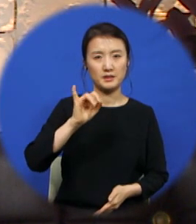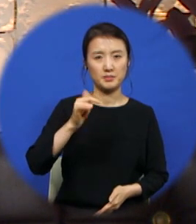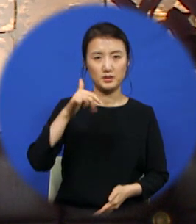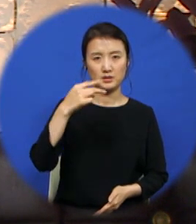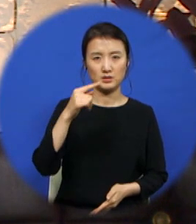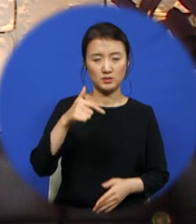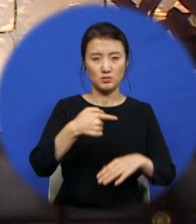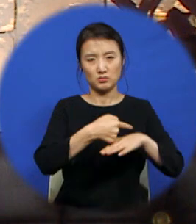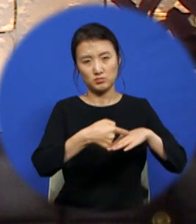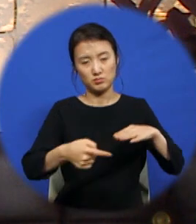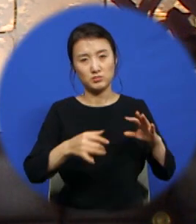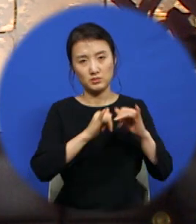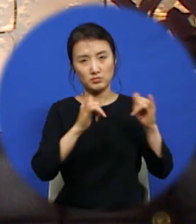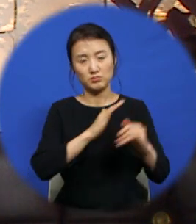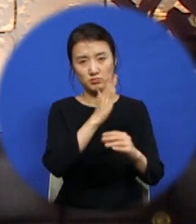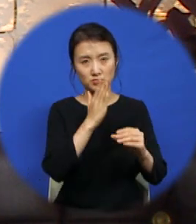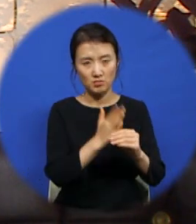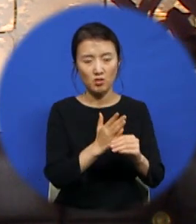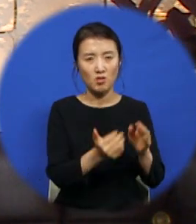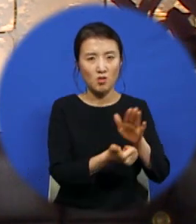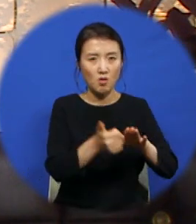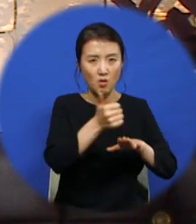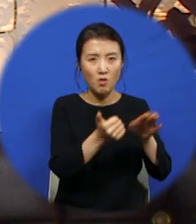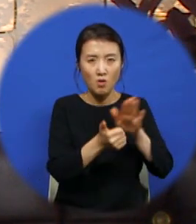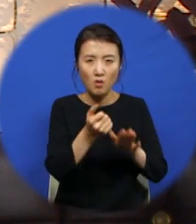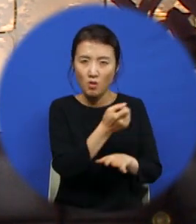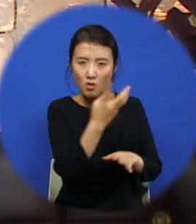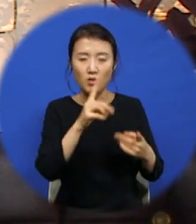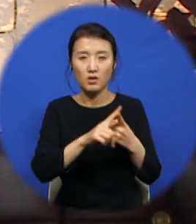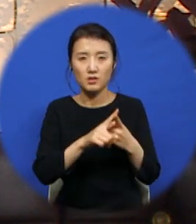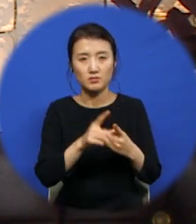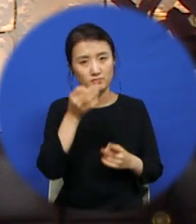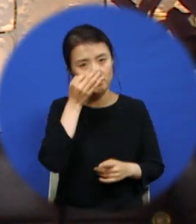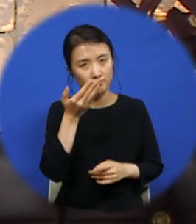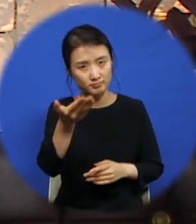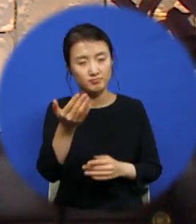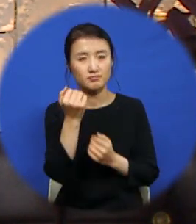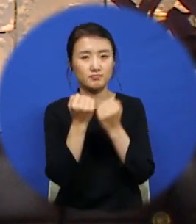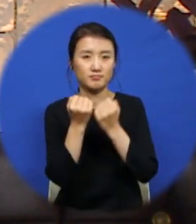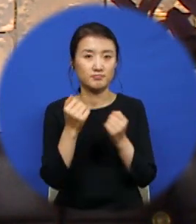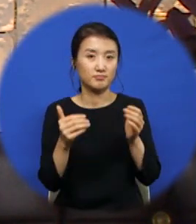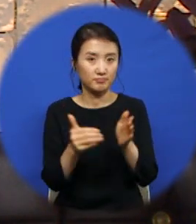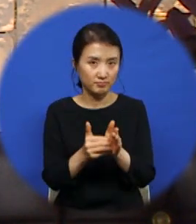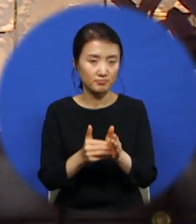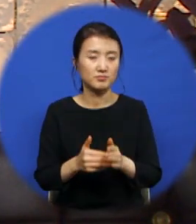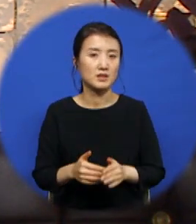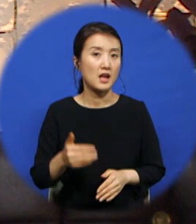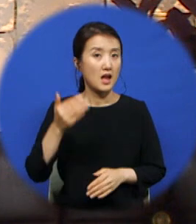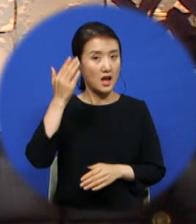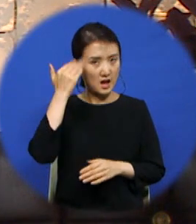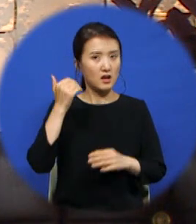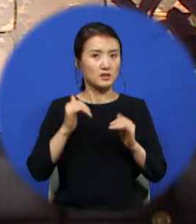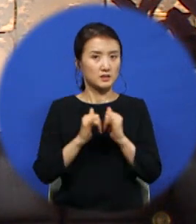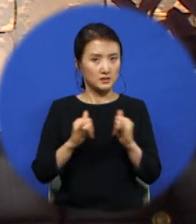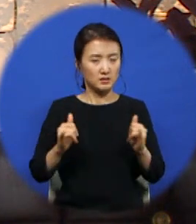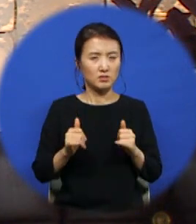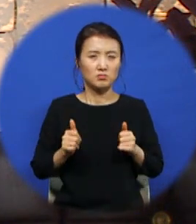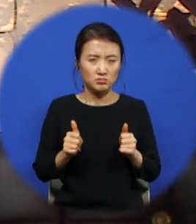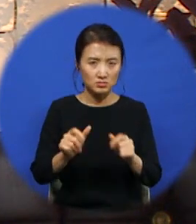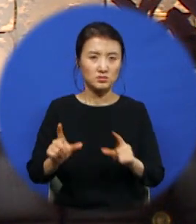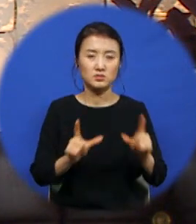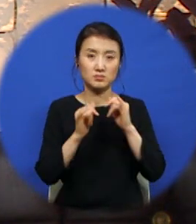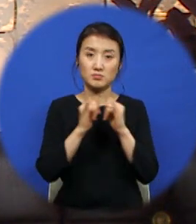민족들이 얼마만큼 큰 성과를 이루는 지를 쭉 말씀을 드렸는데 정말 부지런 하게 사는 우리 한국 민족의 속에도 아